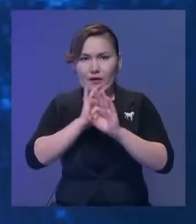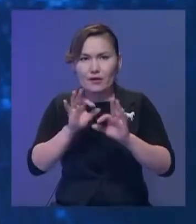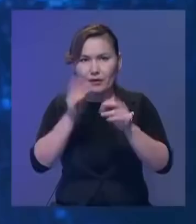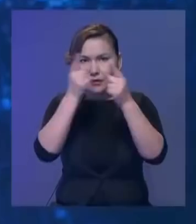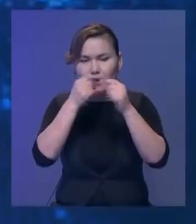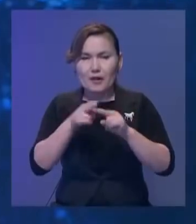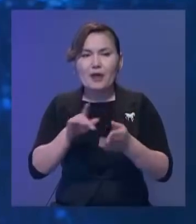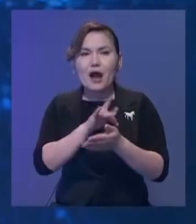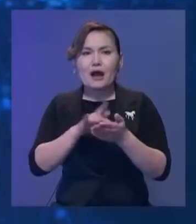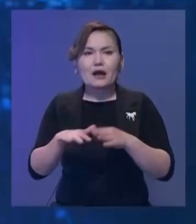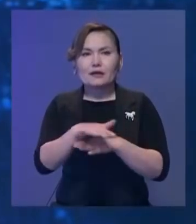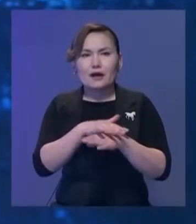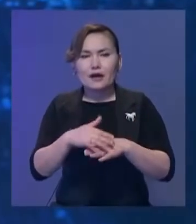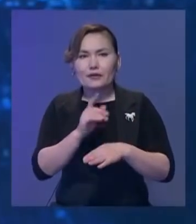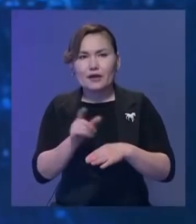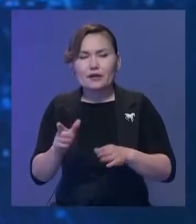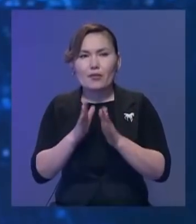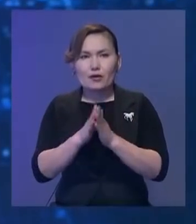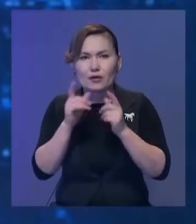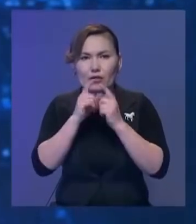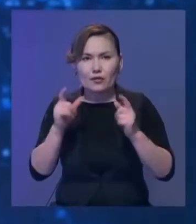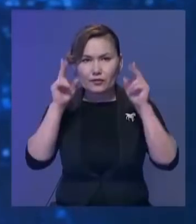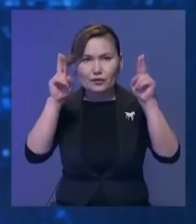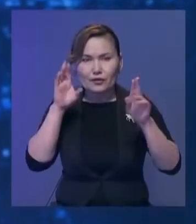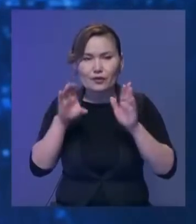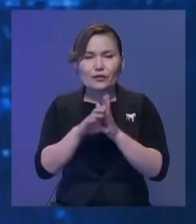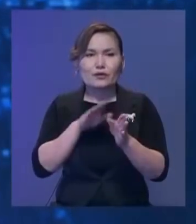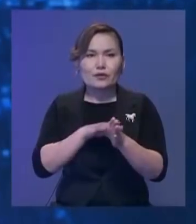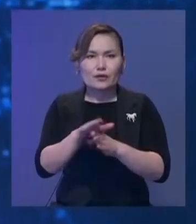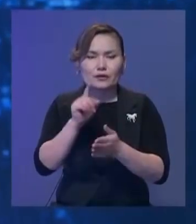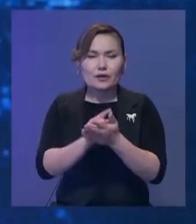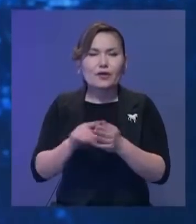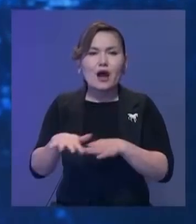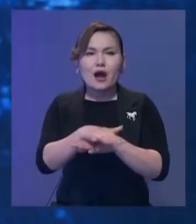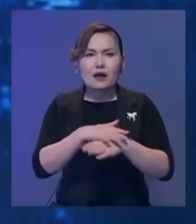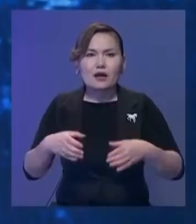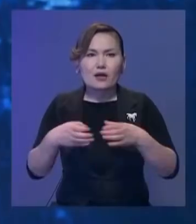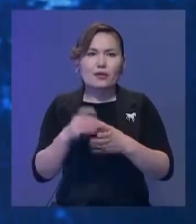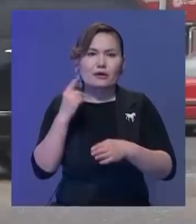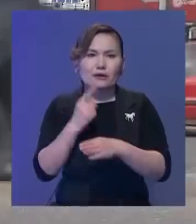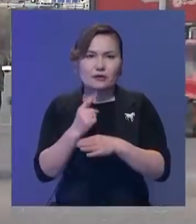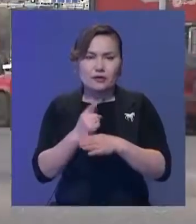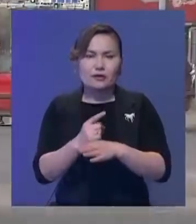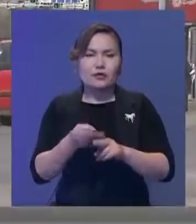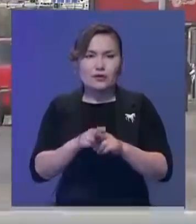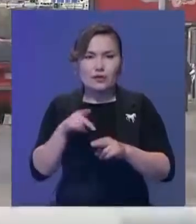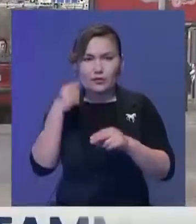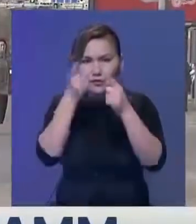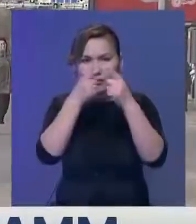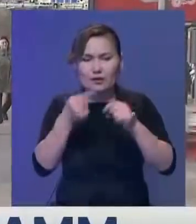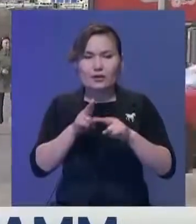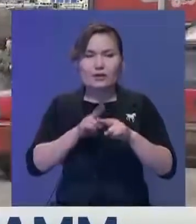қала тұрғындарын маска режимі мен әлеуметтік арақашықтық сақтауға және көпшілік жиналатын орындарға бармауға шақырып үндеу